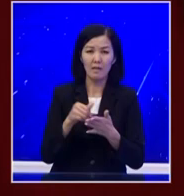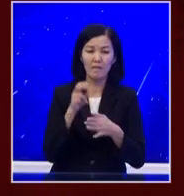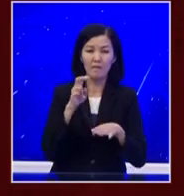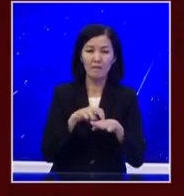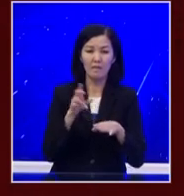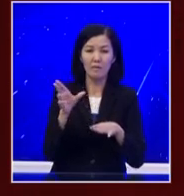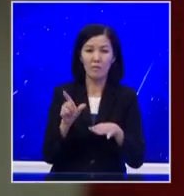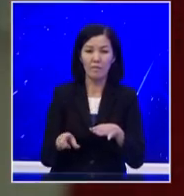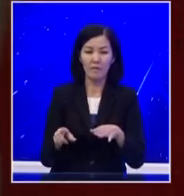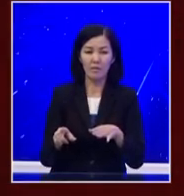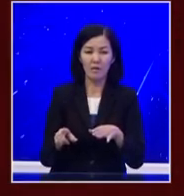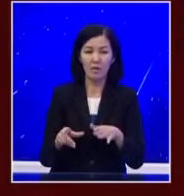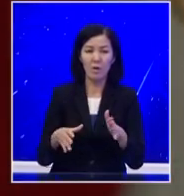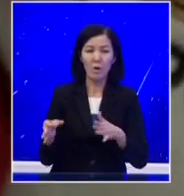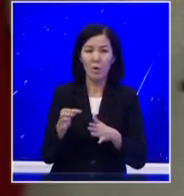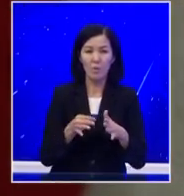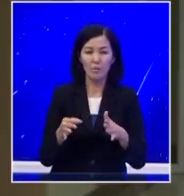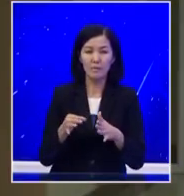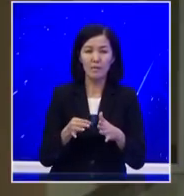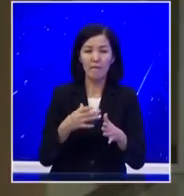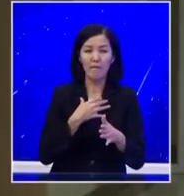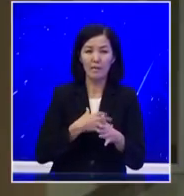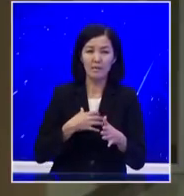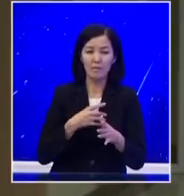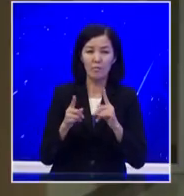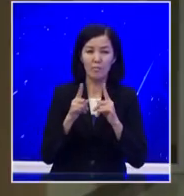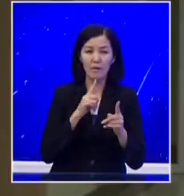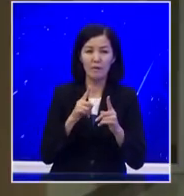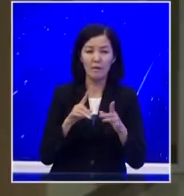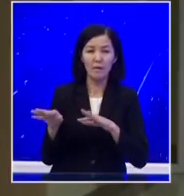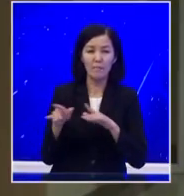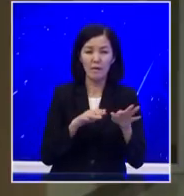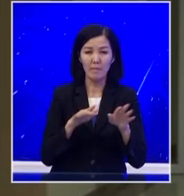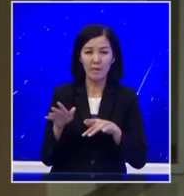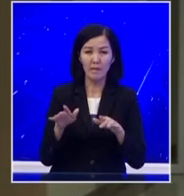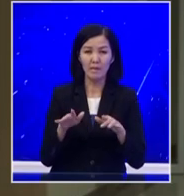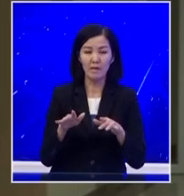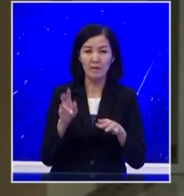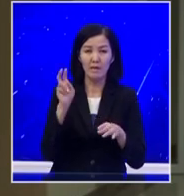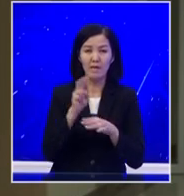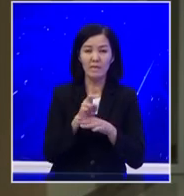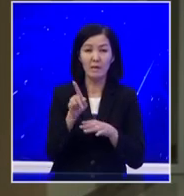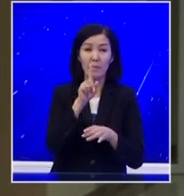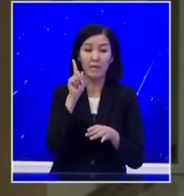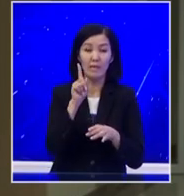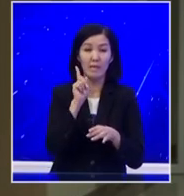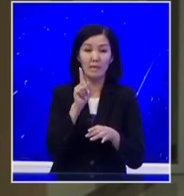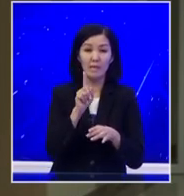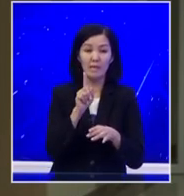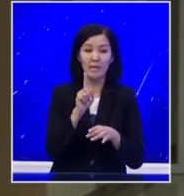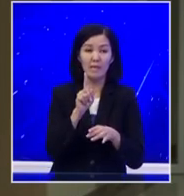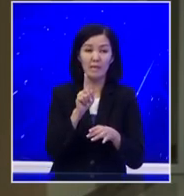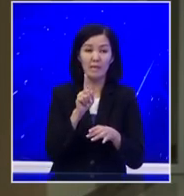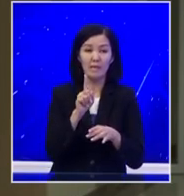области в основном брифинге и на мероприятии входили молодые специалисты так как